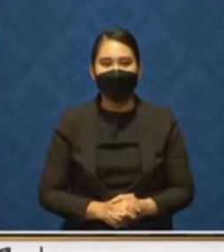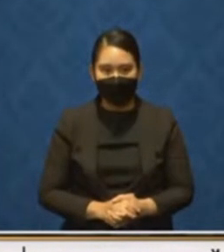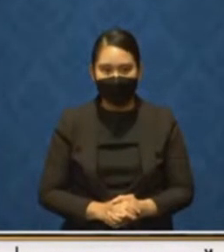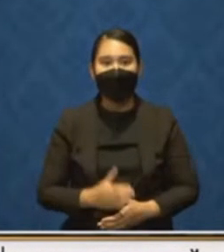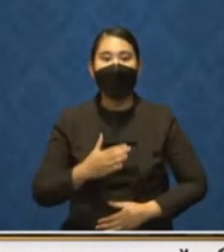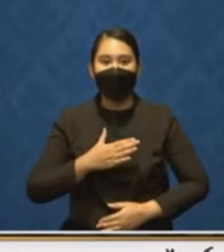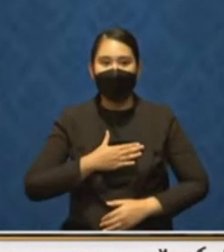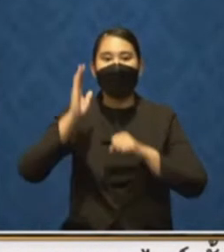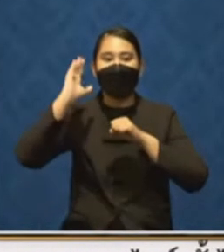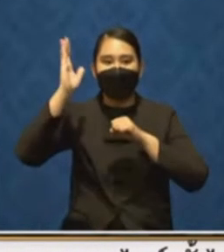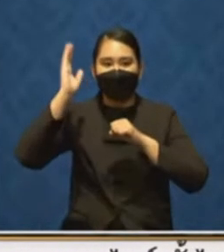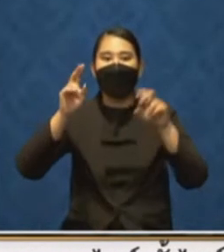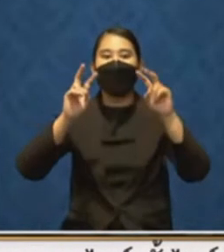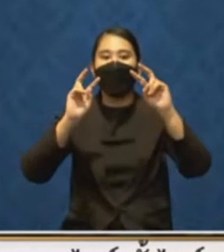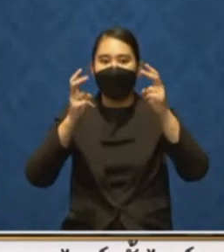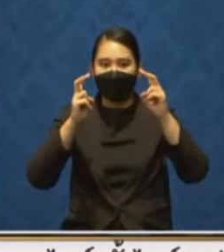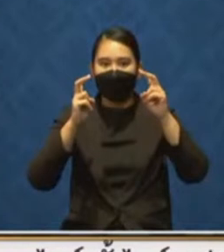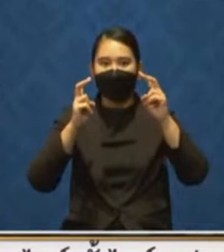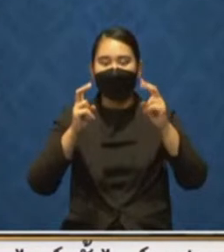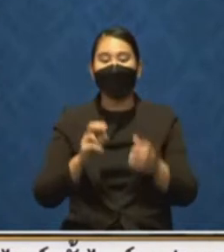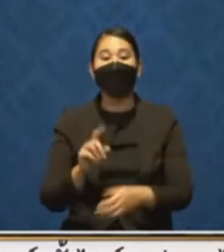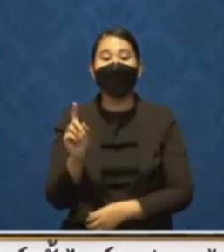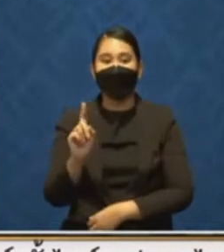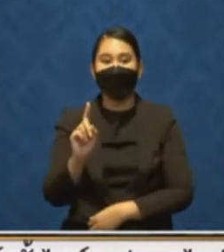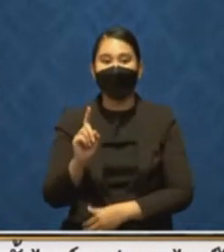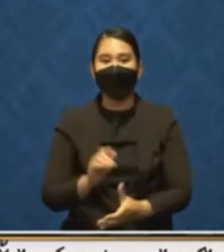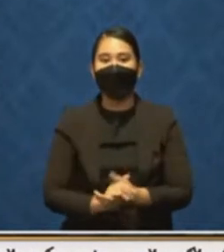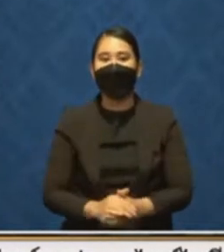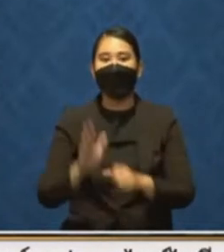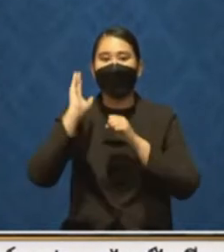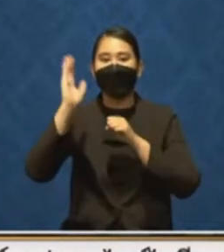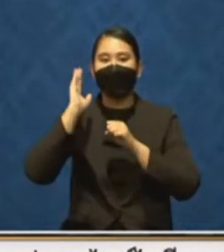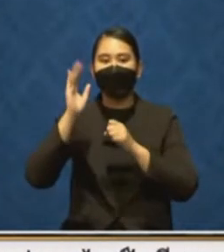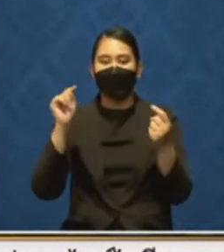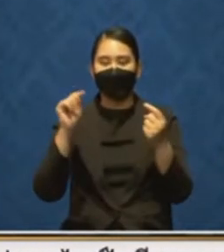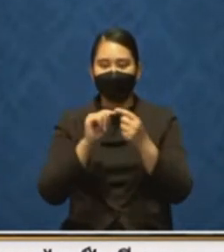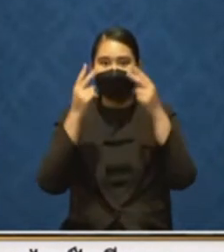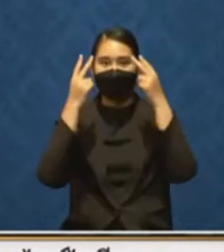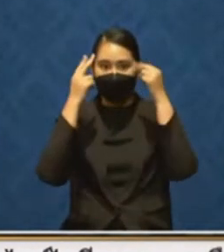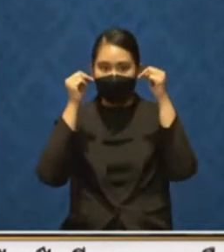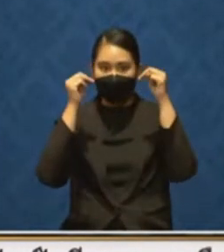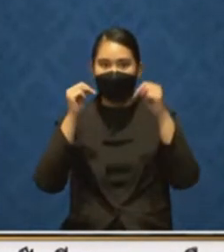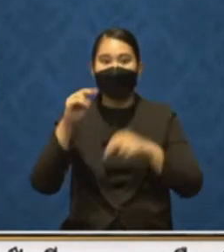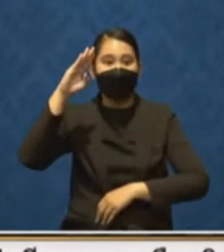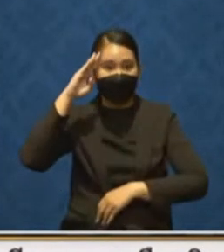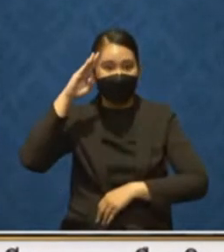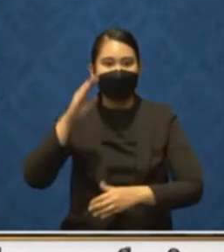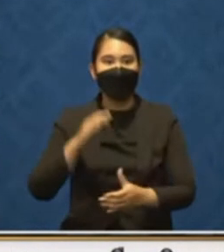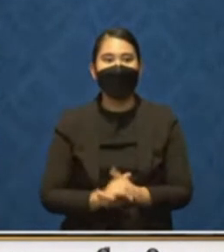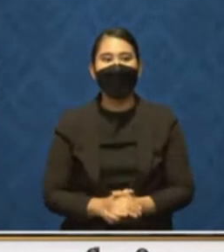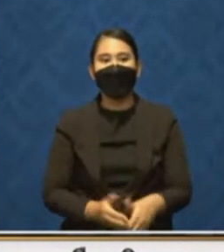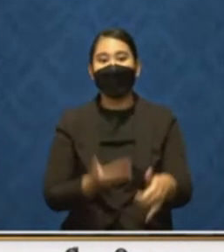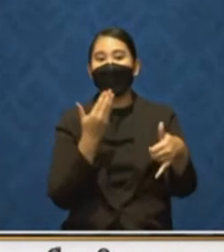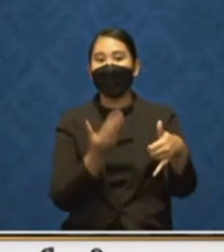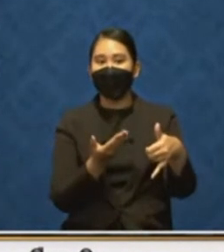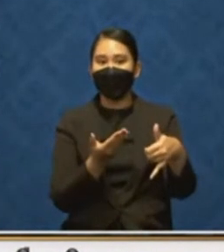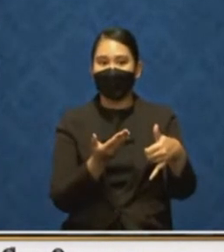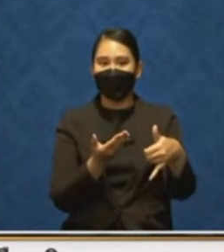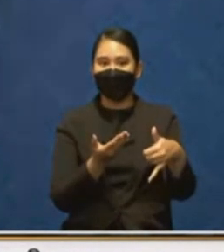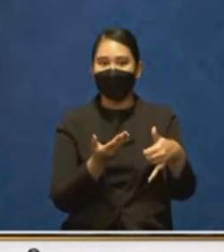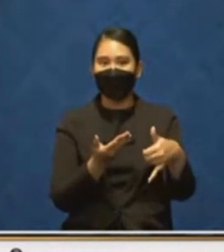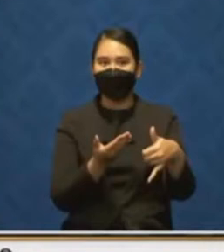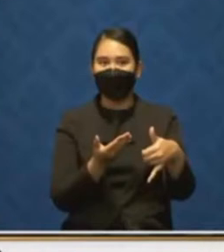ดังนี้ครับโอเคลิฟายพลเอกประยุทธ์ในกรอบมีครับก็ได้ประยุทธ์จันทร์โอชาใน